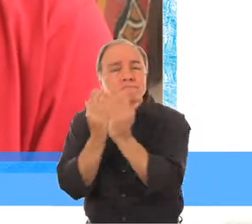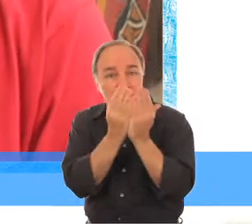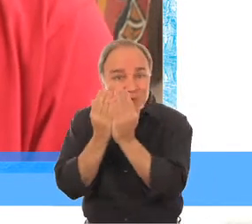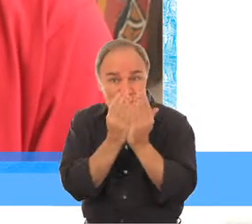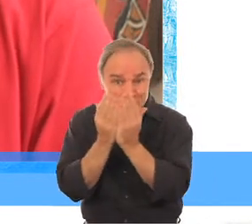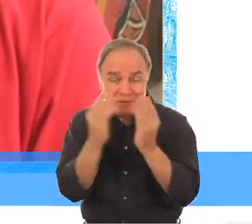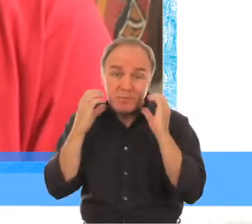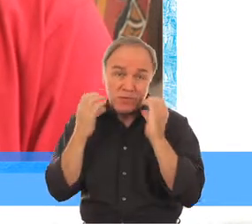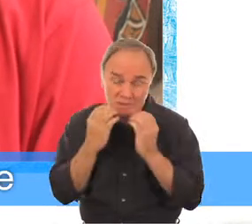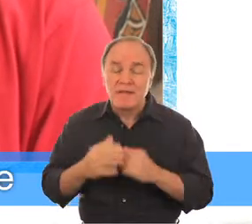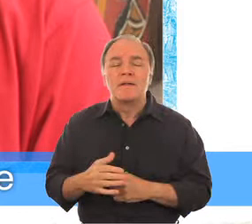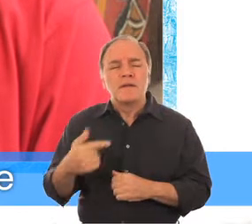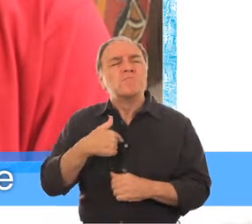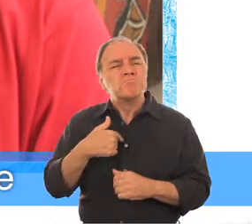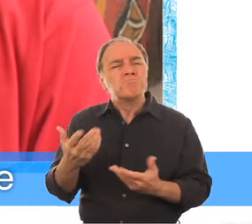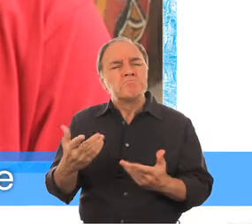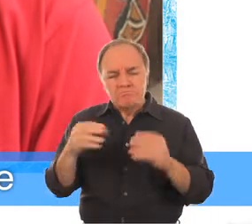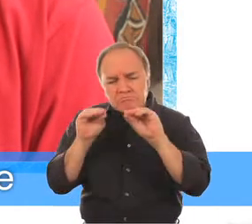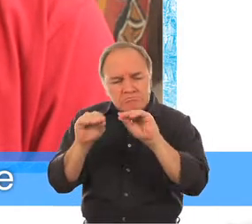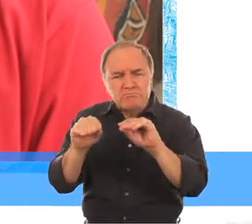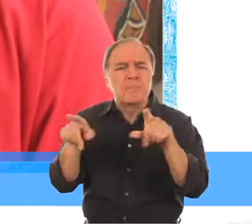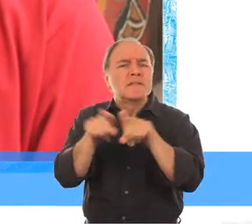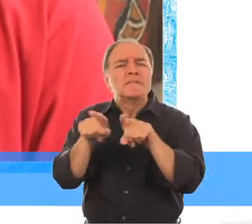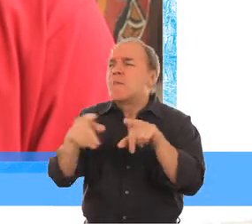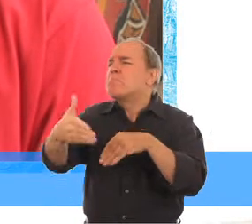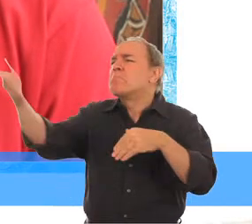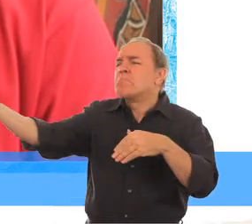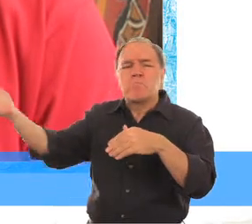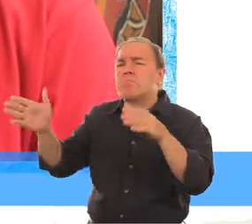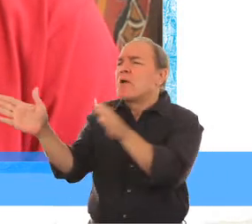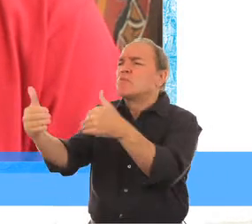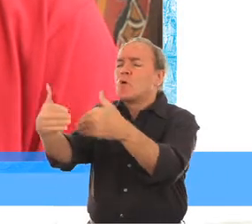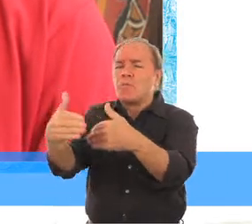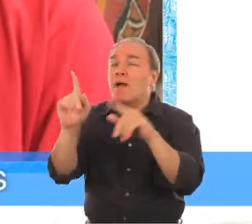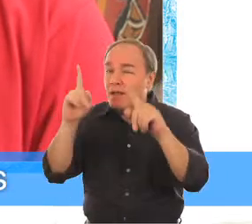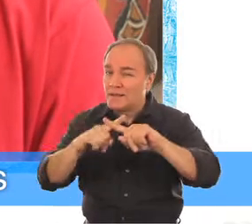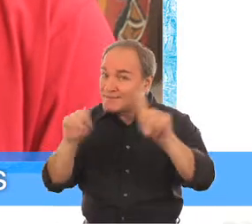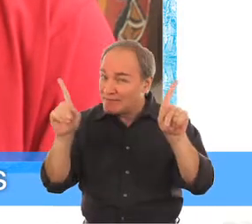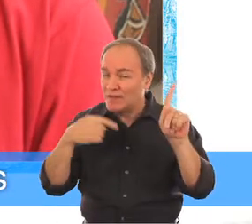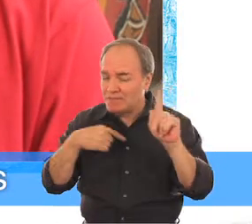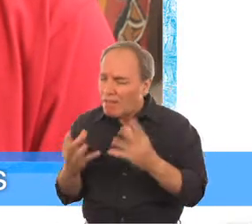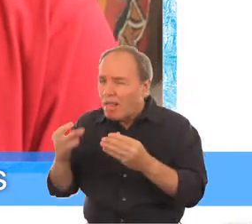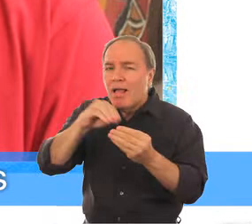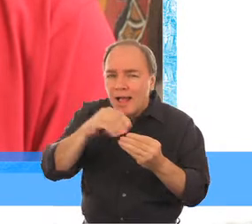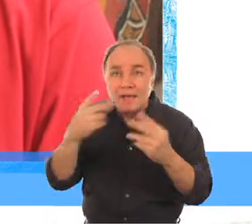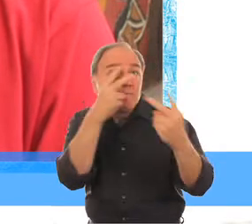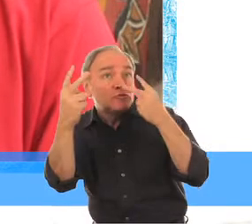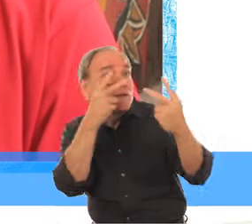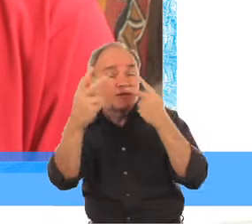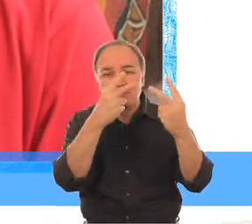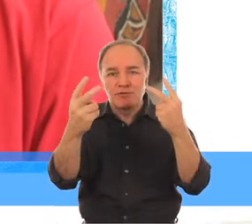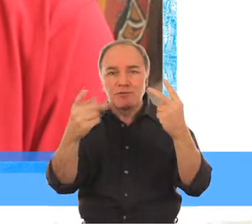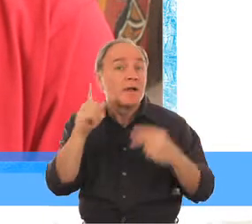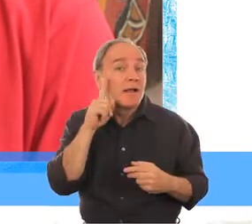de Massia. Ma salle de classe ressemble à une classe ordinaire, mais ce qui est différent, c'est que j'utilise des ressources visuelles pour mieux retenir